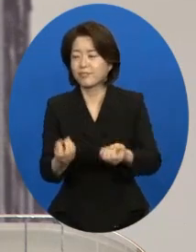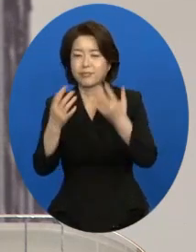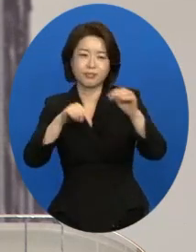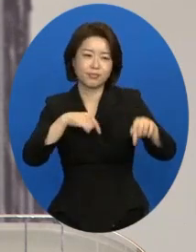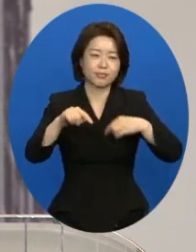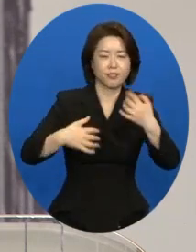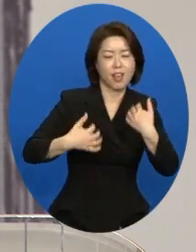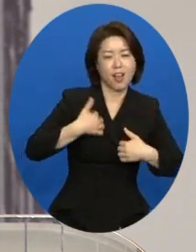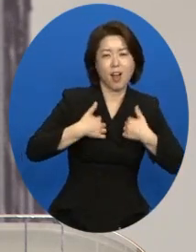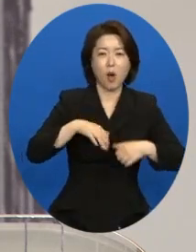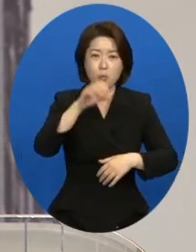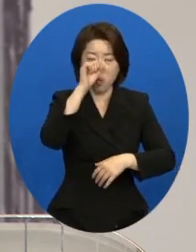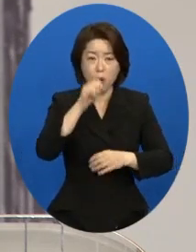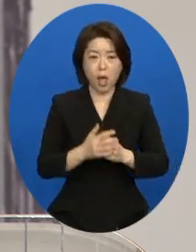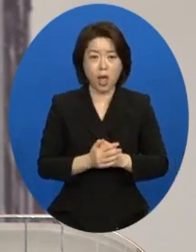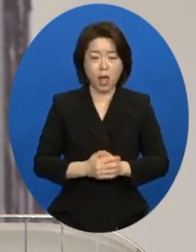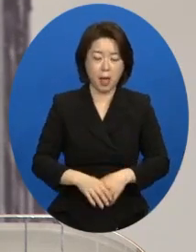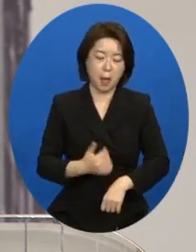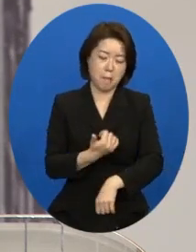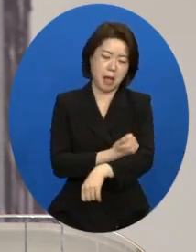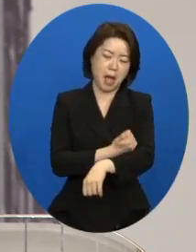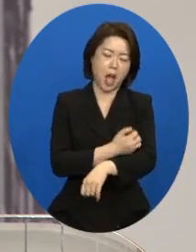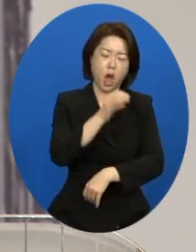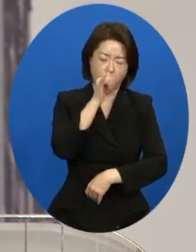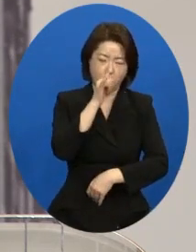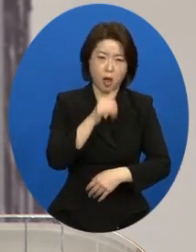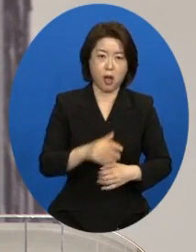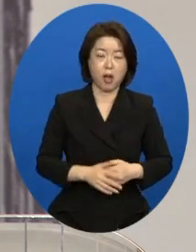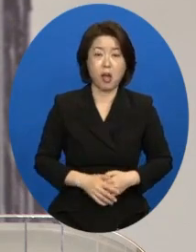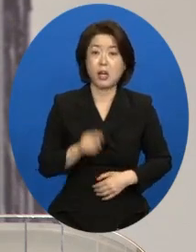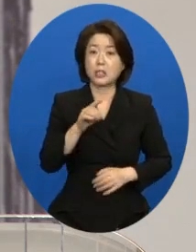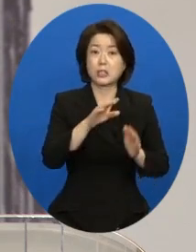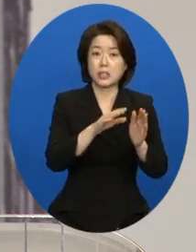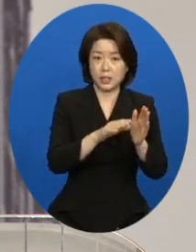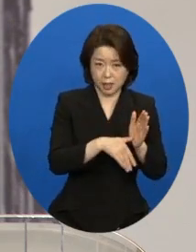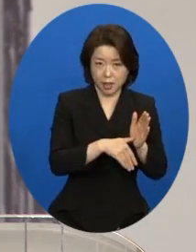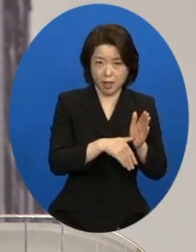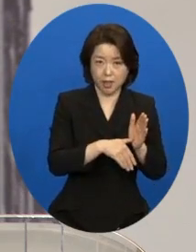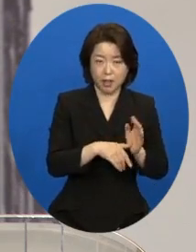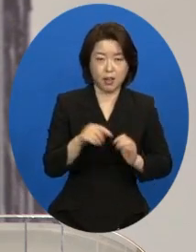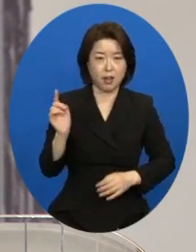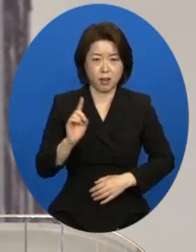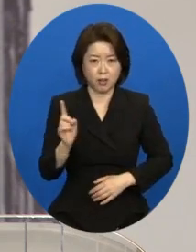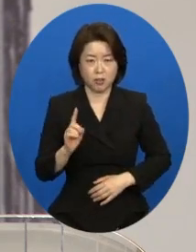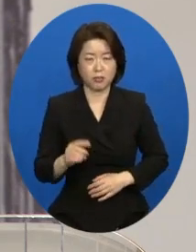좋아했답니다. 그리고 마약도 조금 했대요. 그러면서